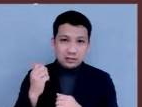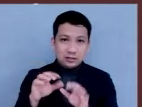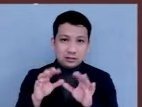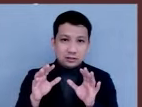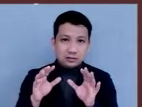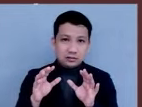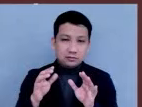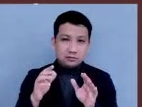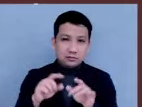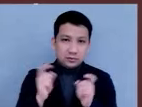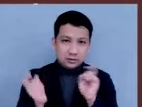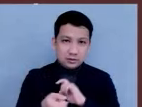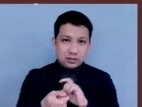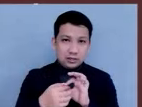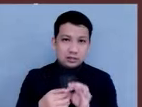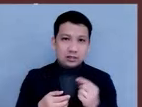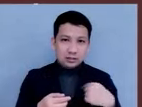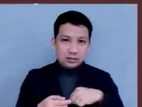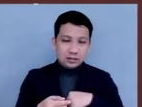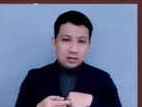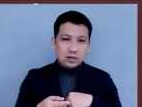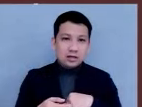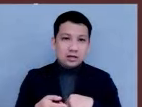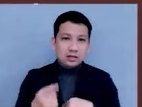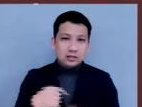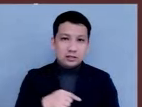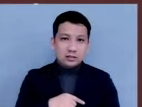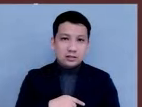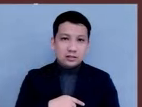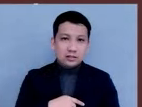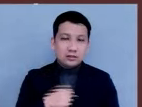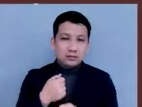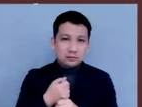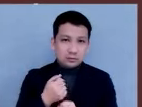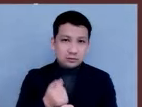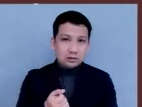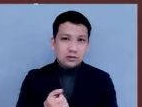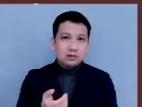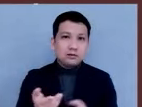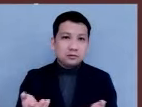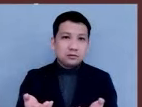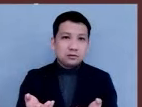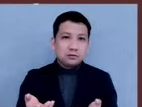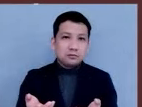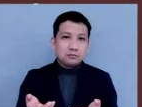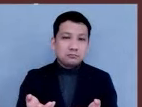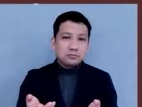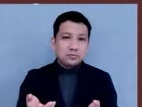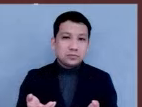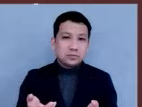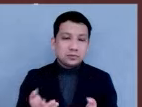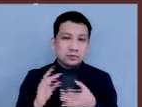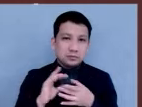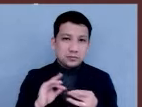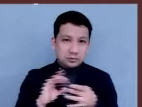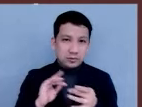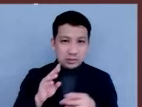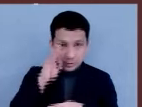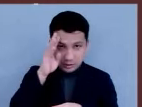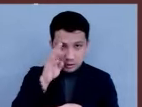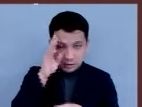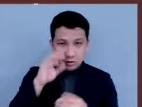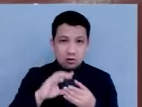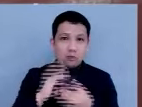iwasan natin na gumagawa o gumagawa lang ng senaryo dahil sa